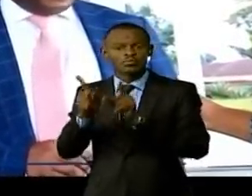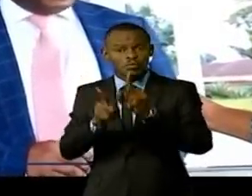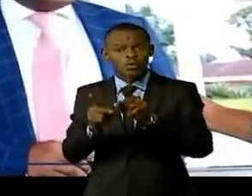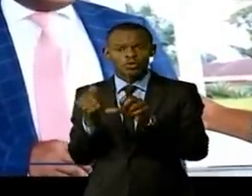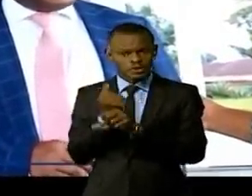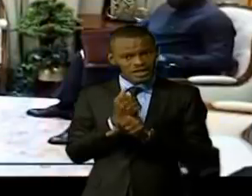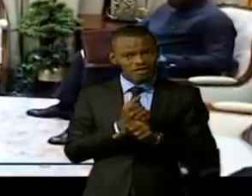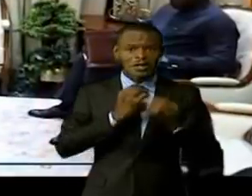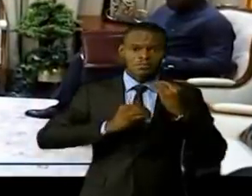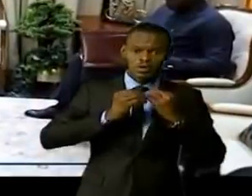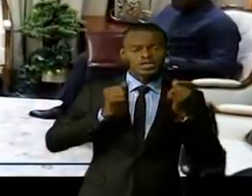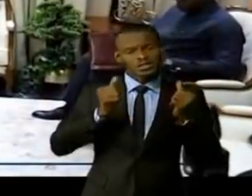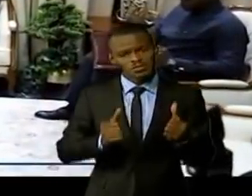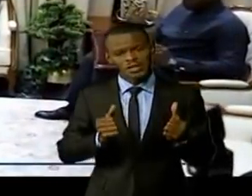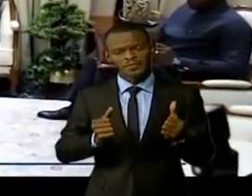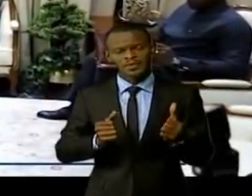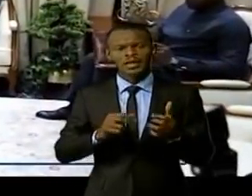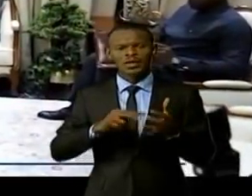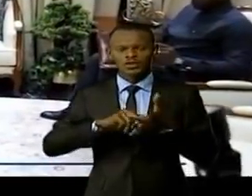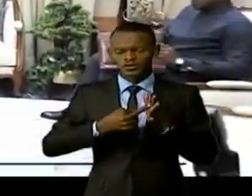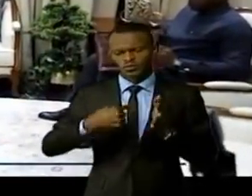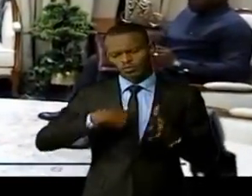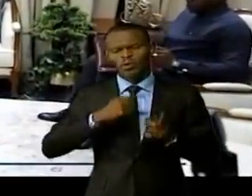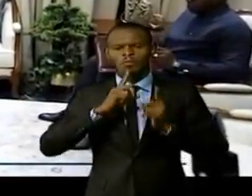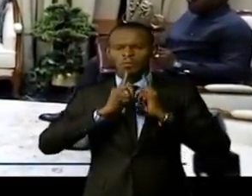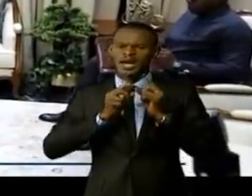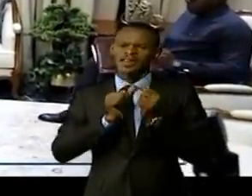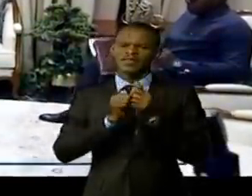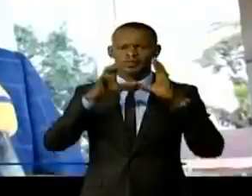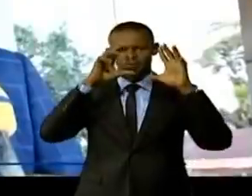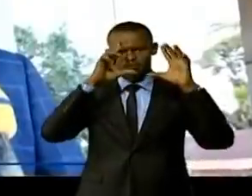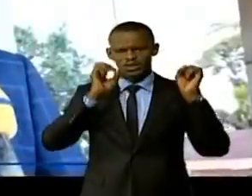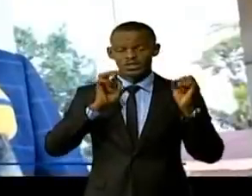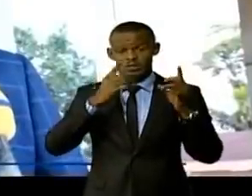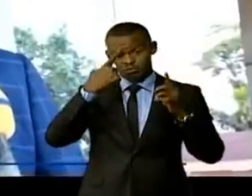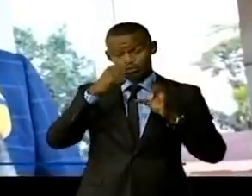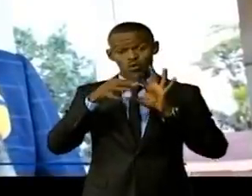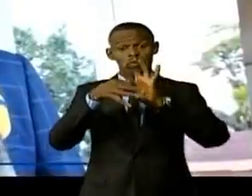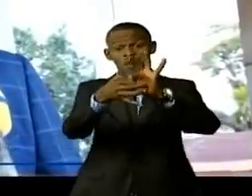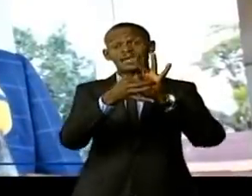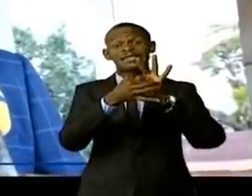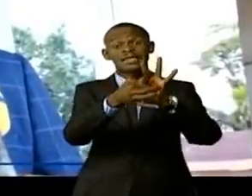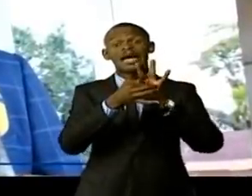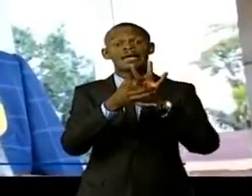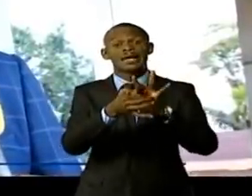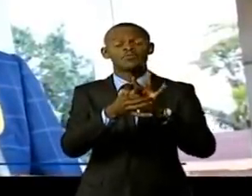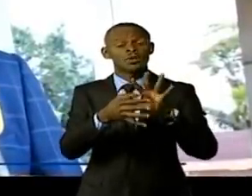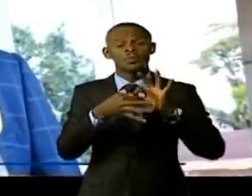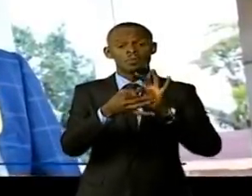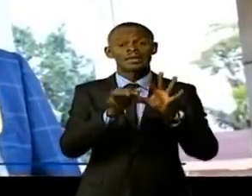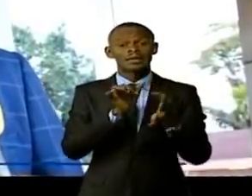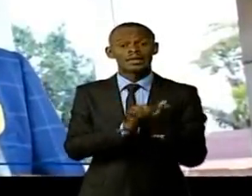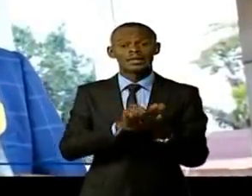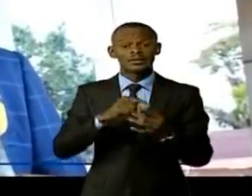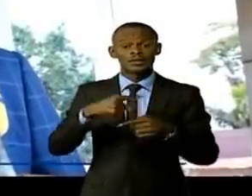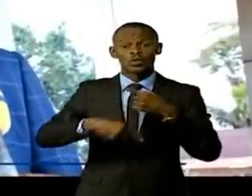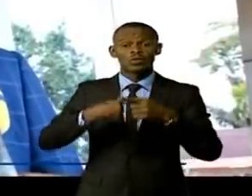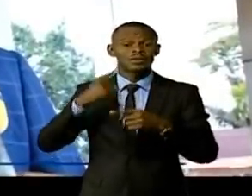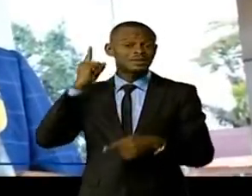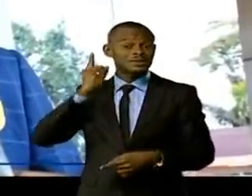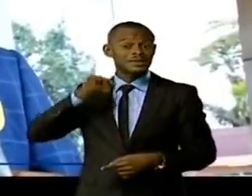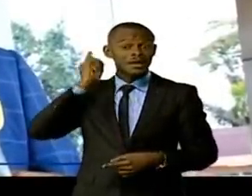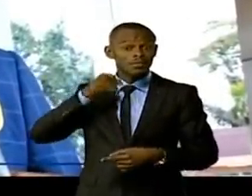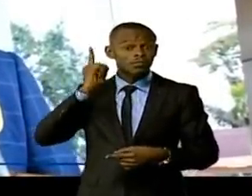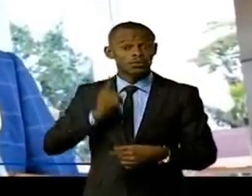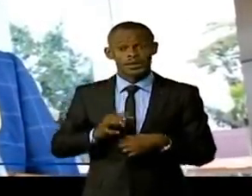gouvernements, et c'est de cela que nous discutions. Ces partenariats existent depuis longtemps pour vous dire, disons, le centre